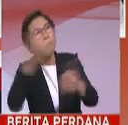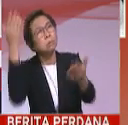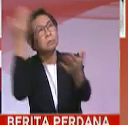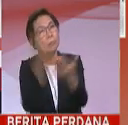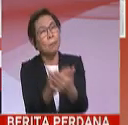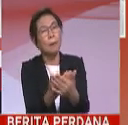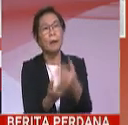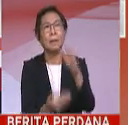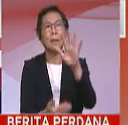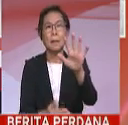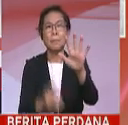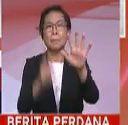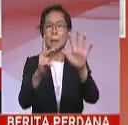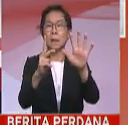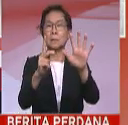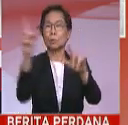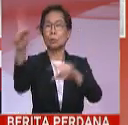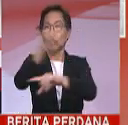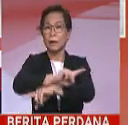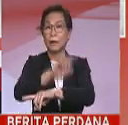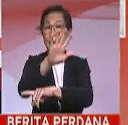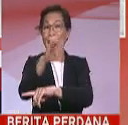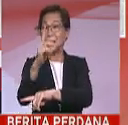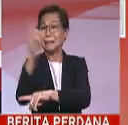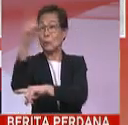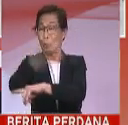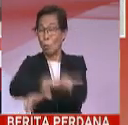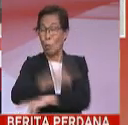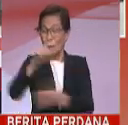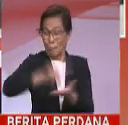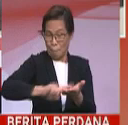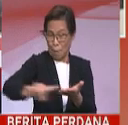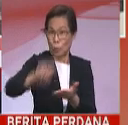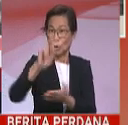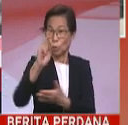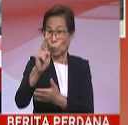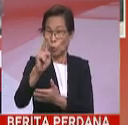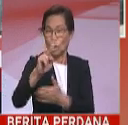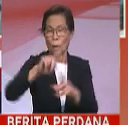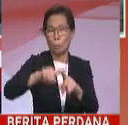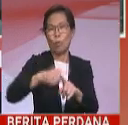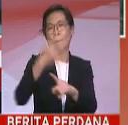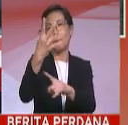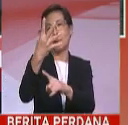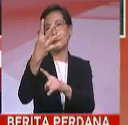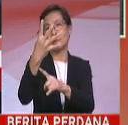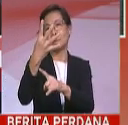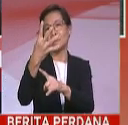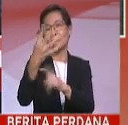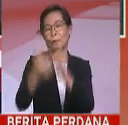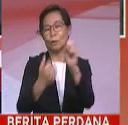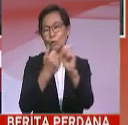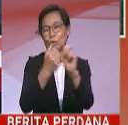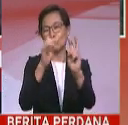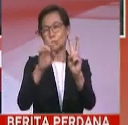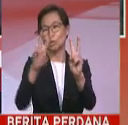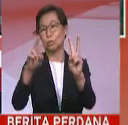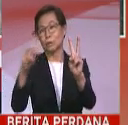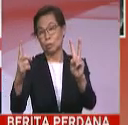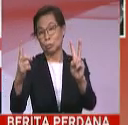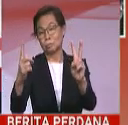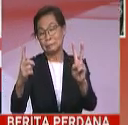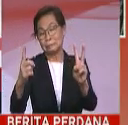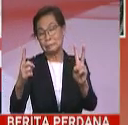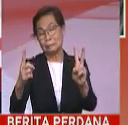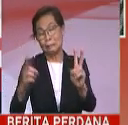mencecah sehingga 5,000 kes sehari pada minggu kedua bulan April 2021